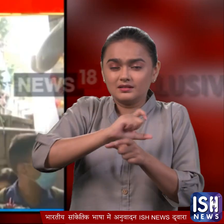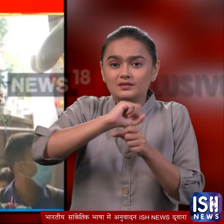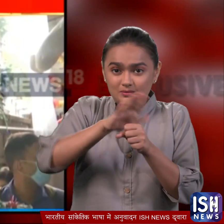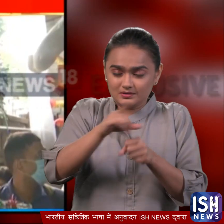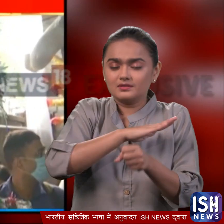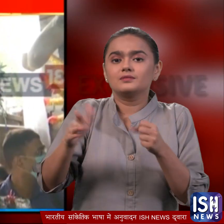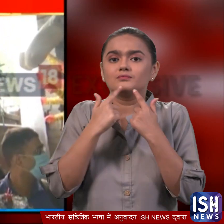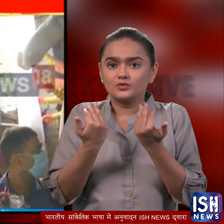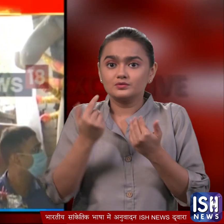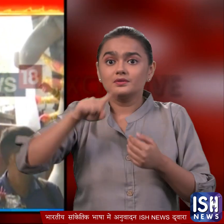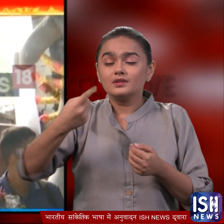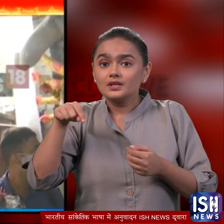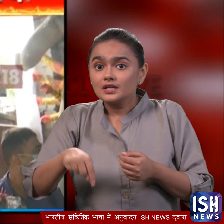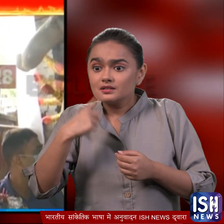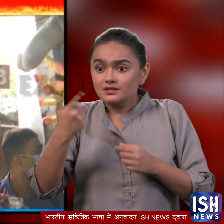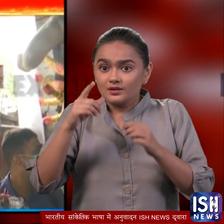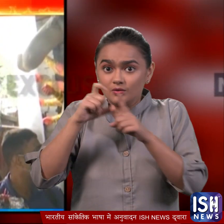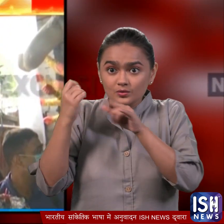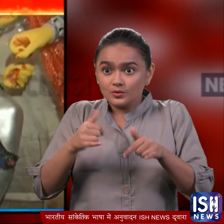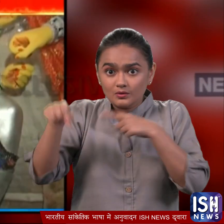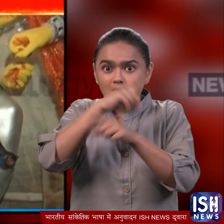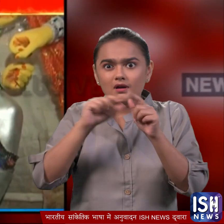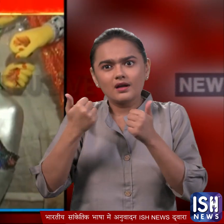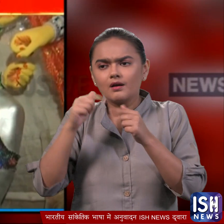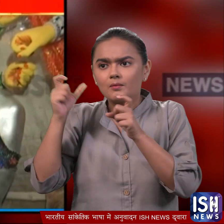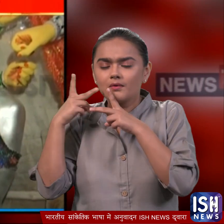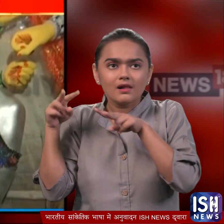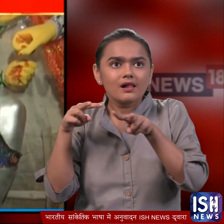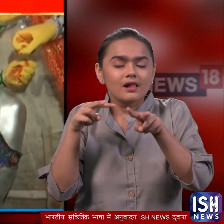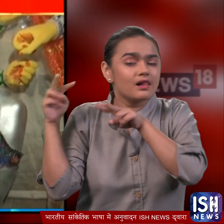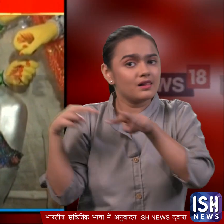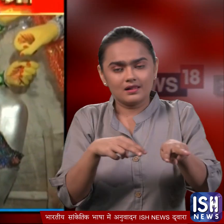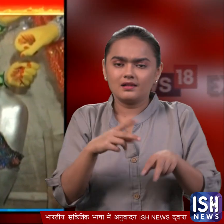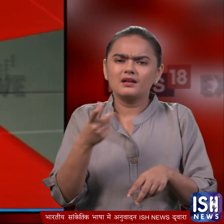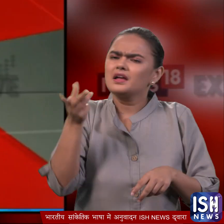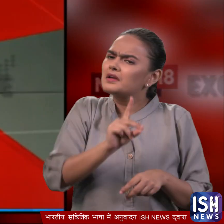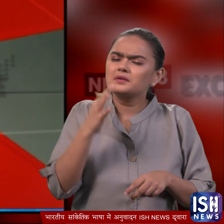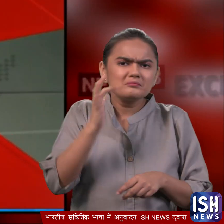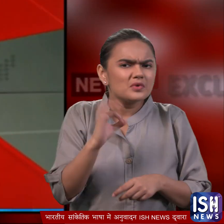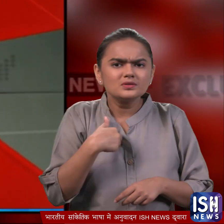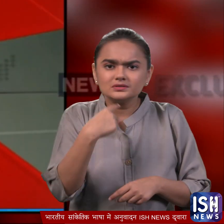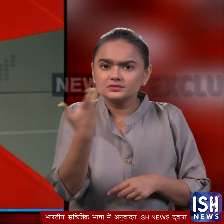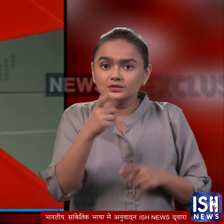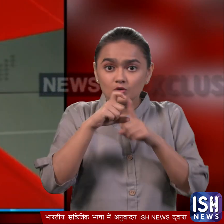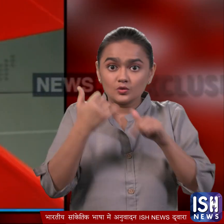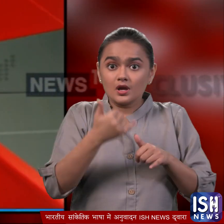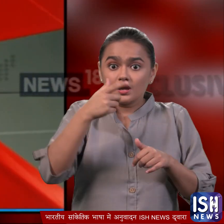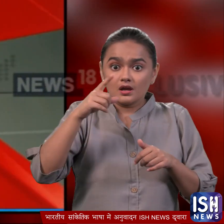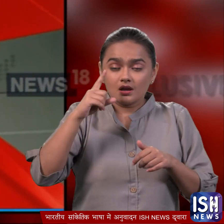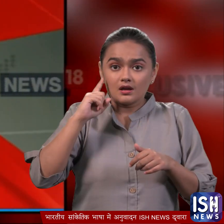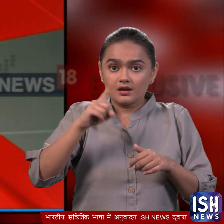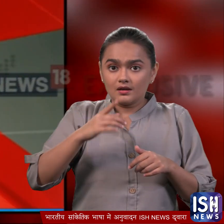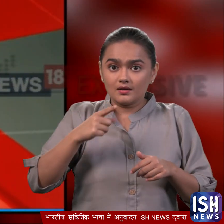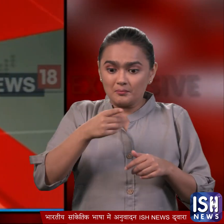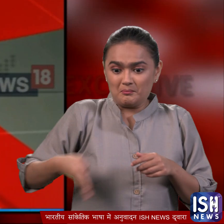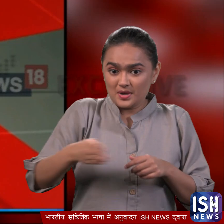करेगा। इस अनोखी प्रतिमा ने दुर्गा पंडाल में पहुंचे लोगों का ध्यान भी अपनी ओर बखूबी खींचा। सौभाग्य की एक बात यह कि दुर्गा पूजा पश्चिम बंगाल का सबसे